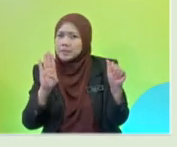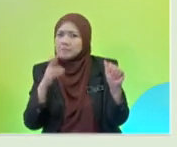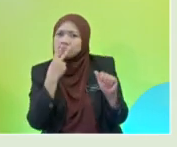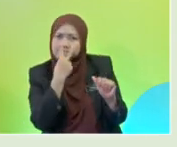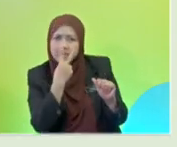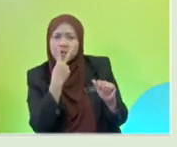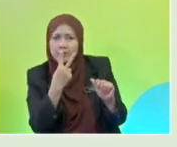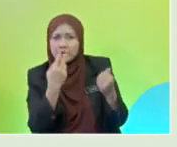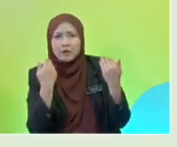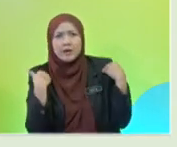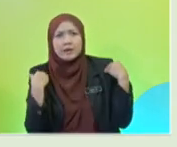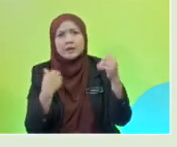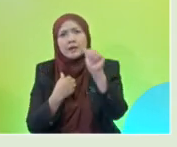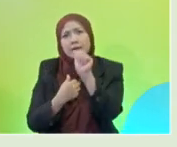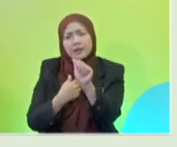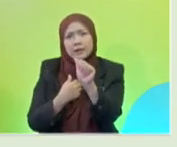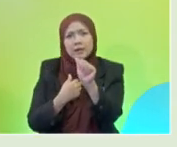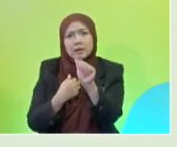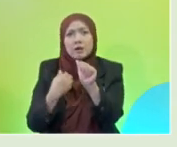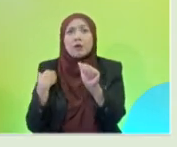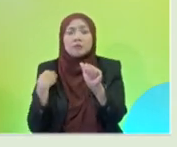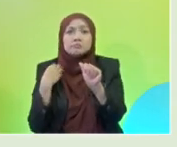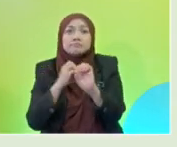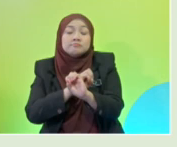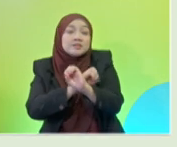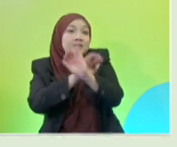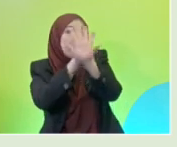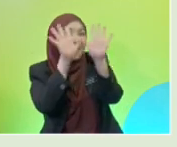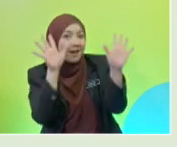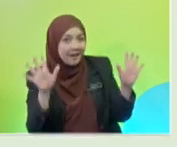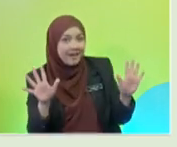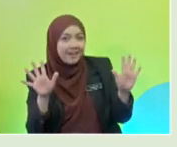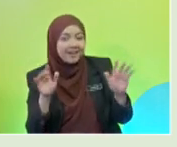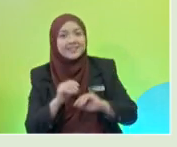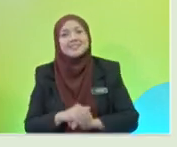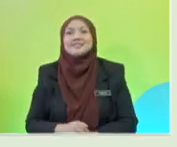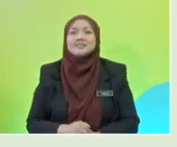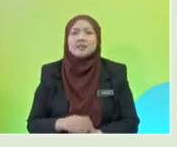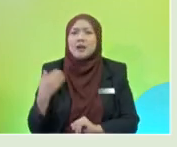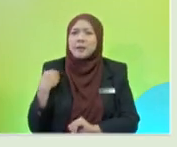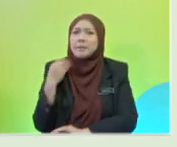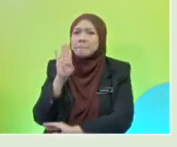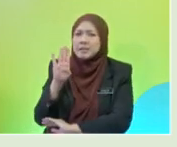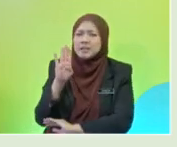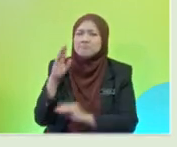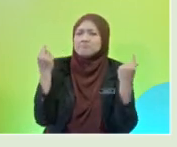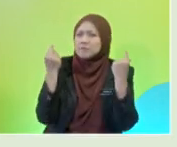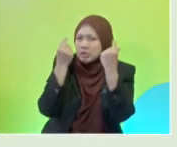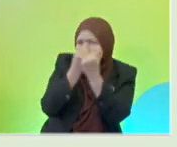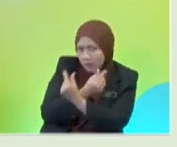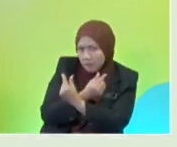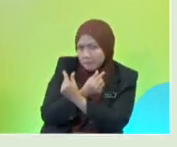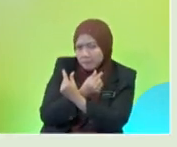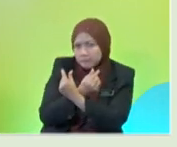suasana ataupun situasi terang dan gambar bini situasi gelap oke oke Kenapa